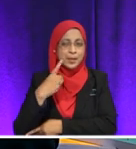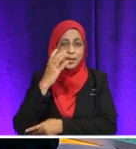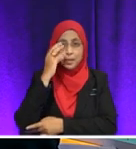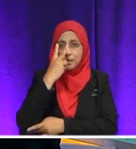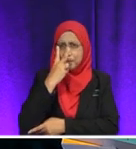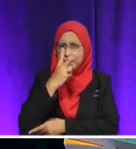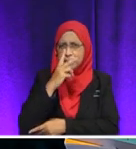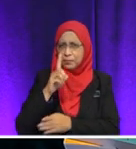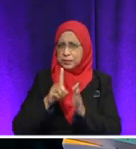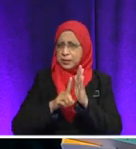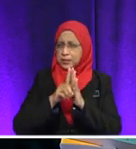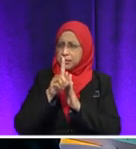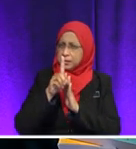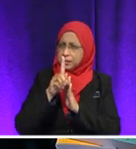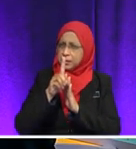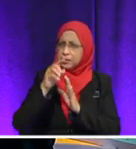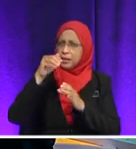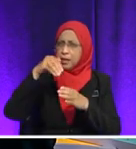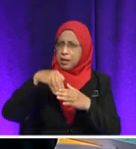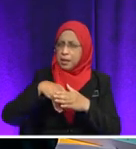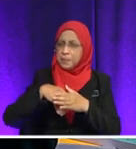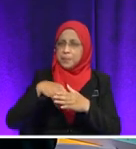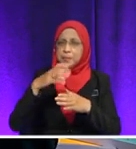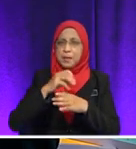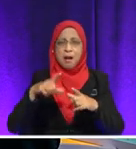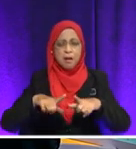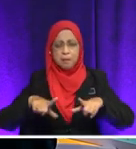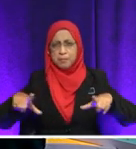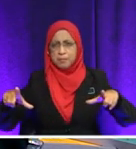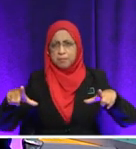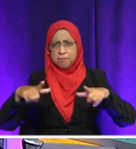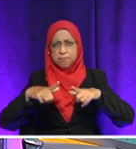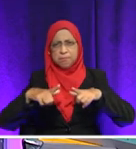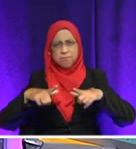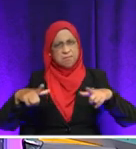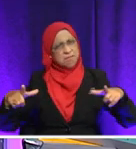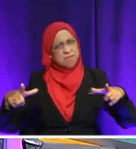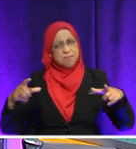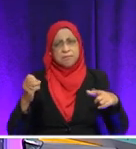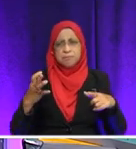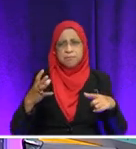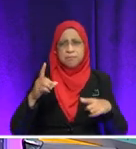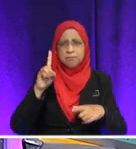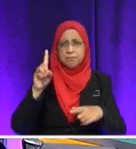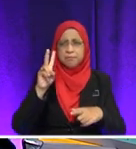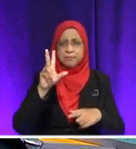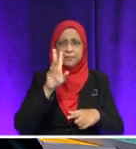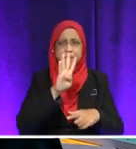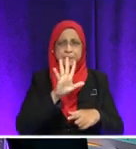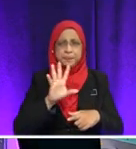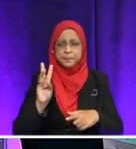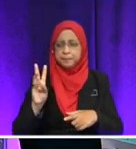tinggi dalam dan lebar 1 2 3 4 5 6